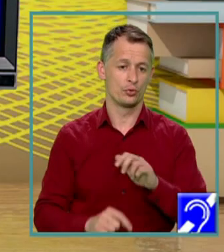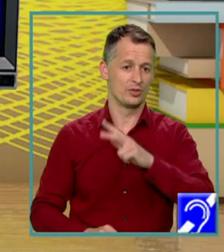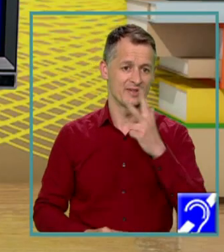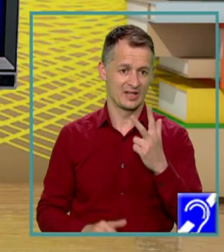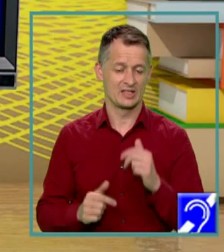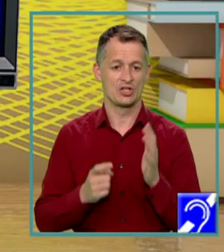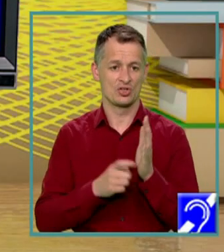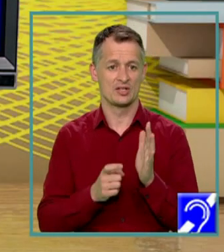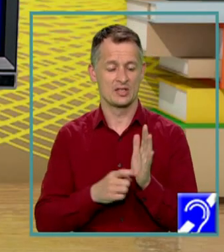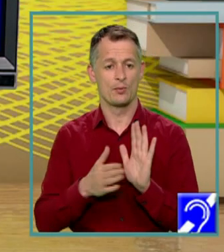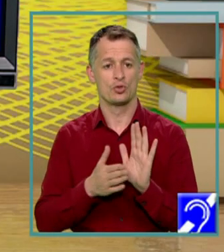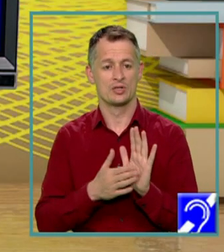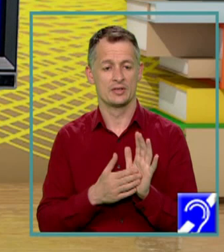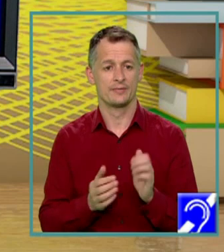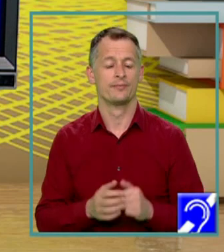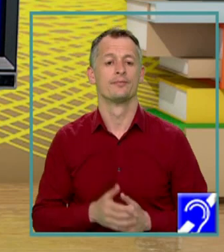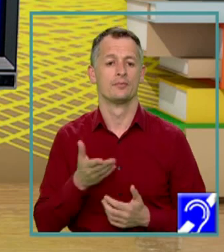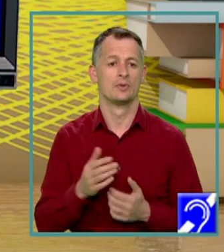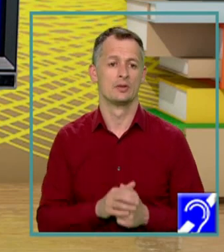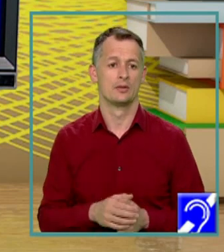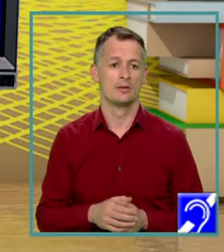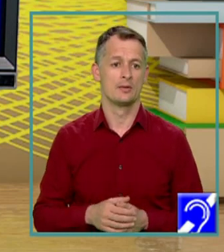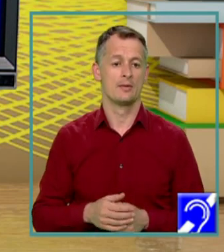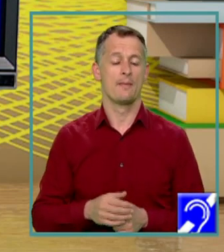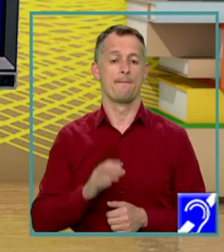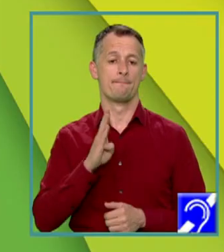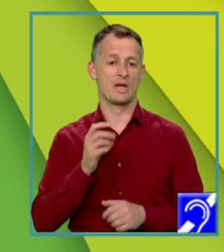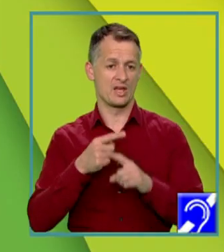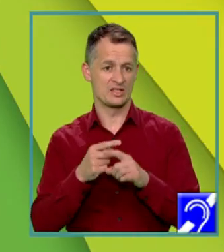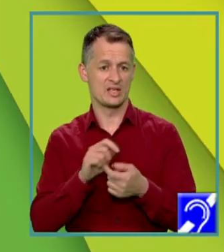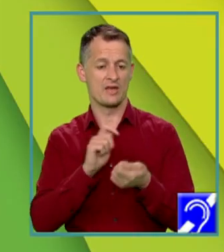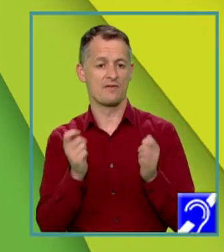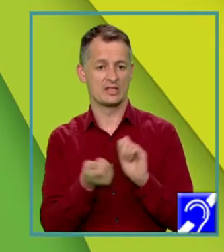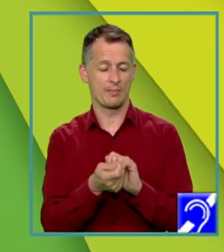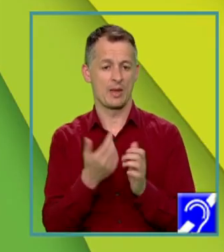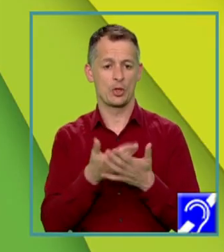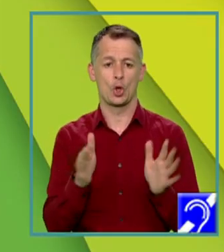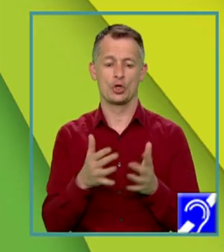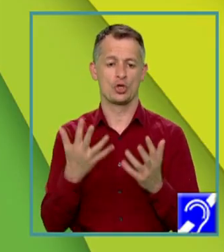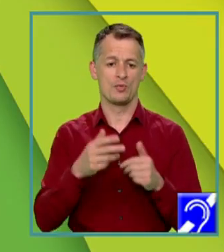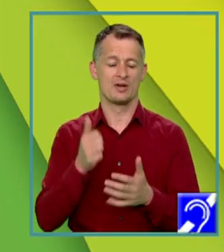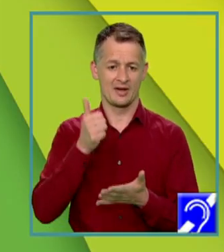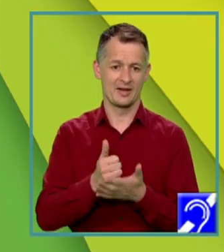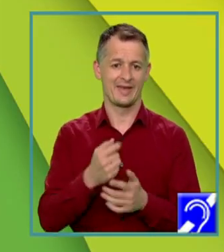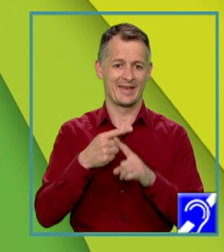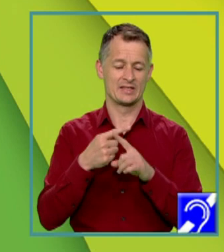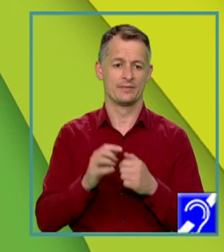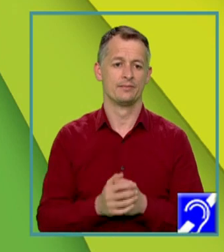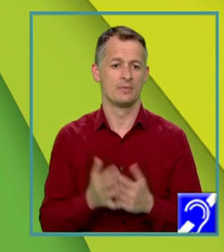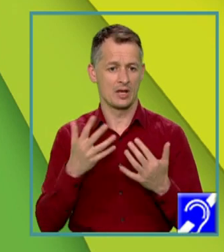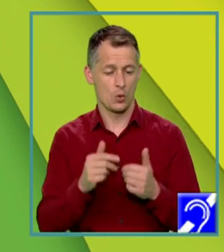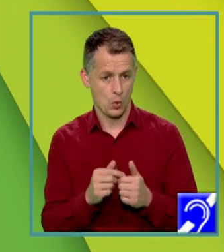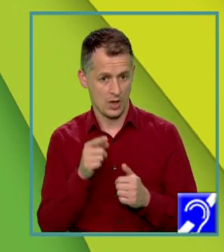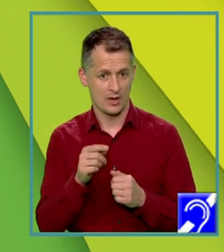se cere să se demonstreze că matricia bdx este inversabilă pentru orice numar real X calcula